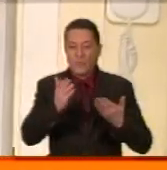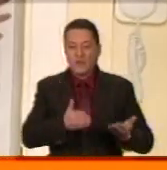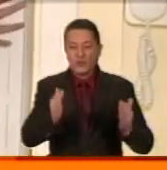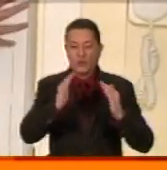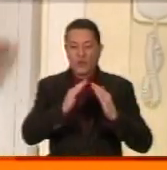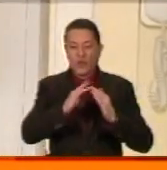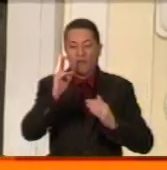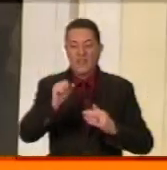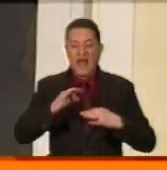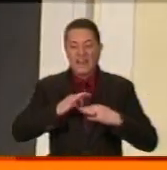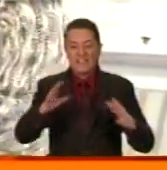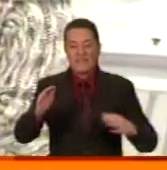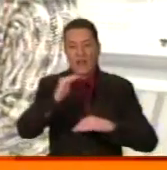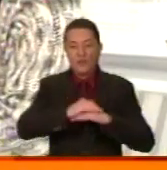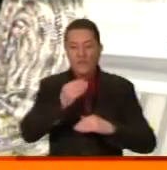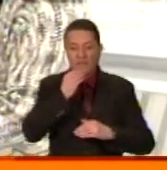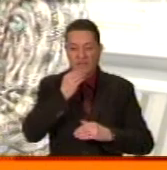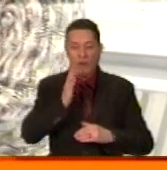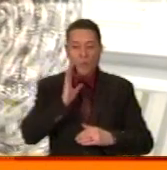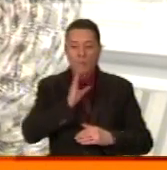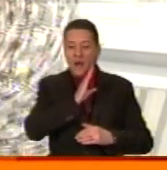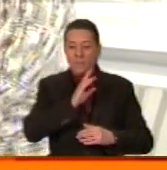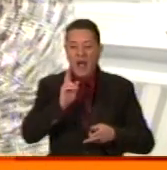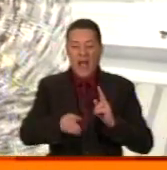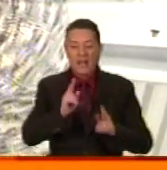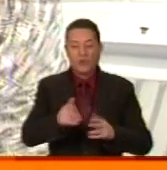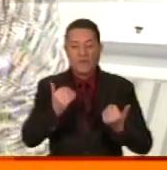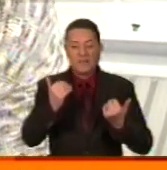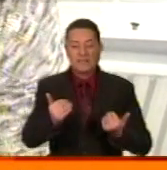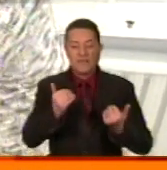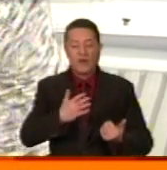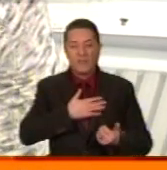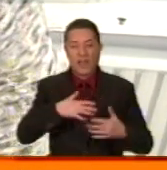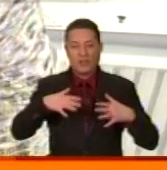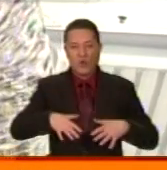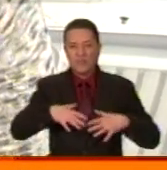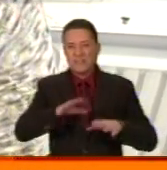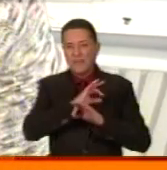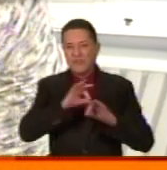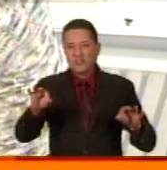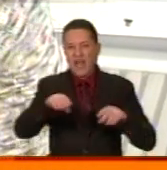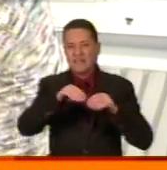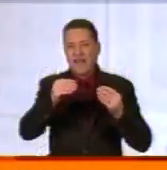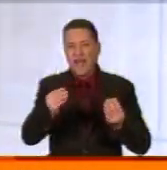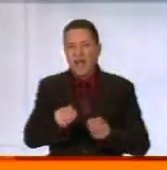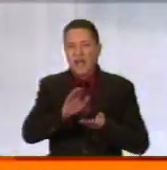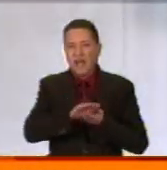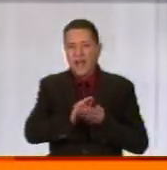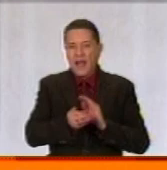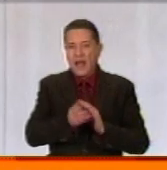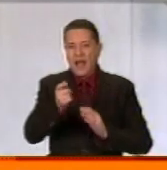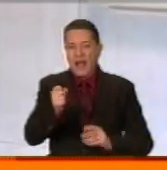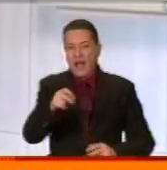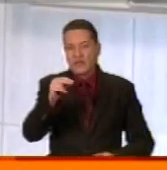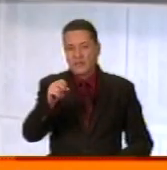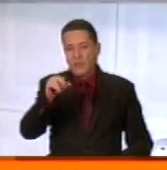додому на різдвяну вечерю. Моя мама готовить сьогодні наш грузинський замечательний знаменитий хачапури. До приїзду